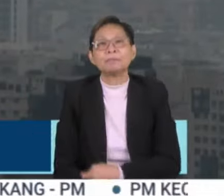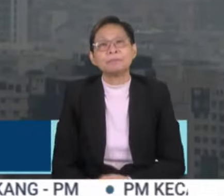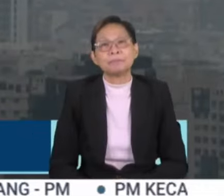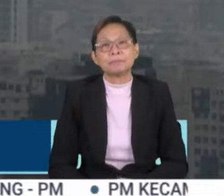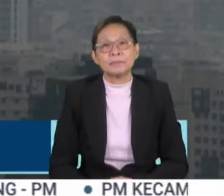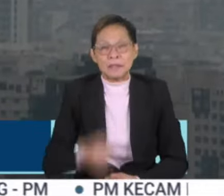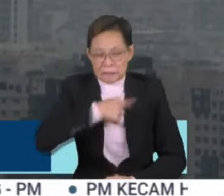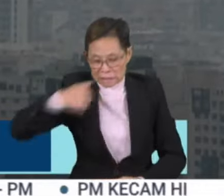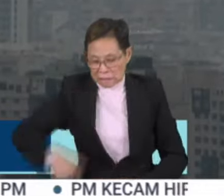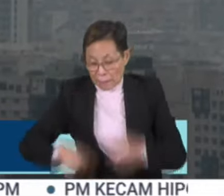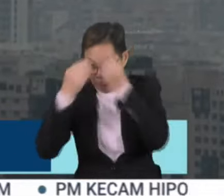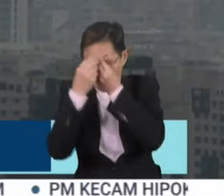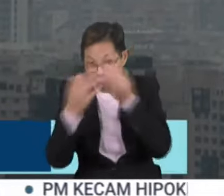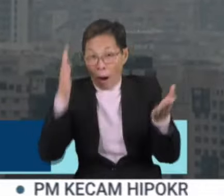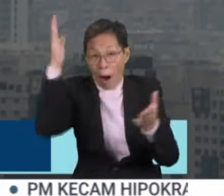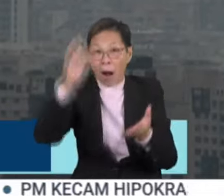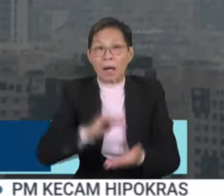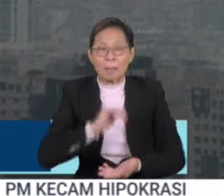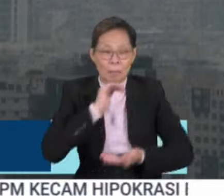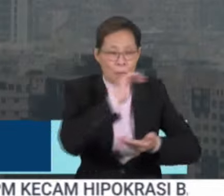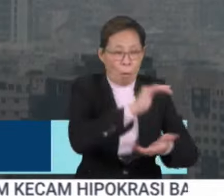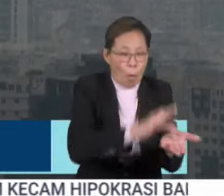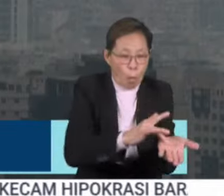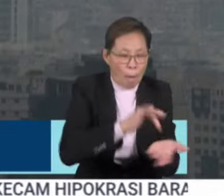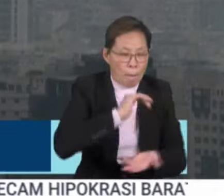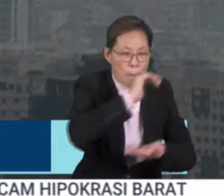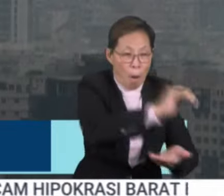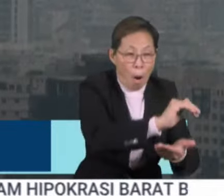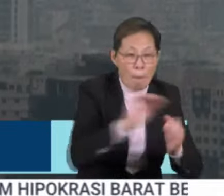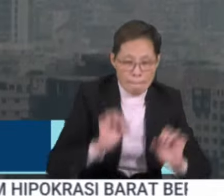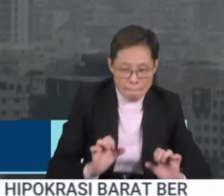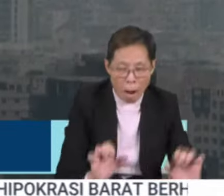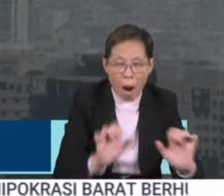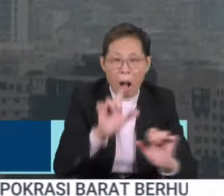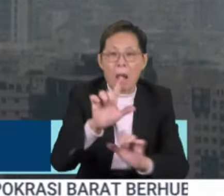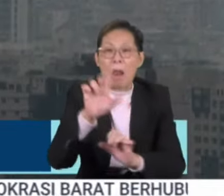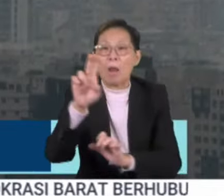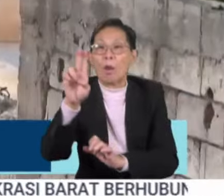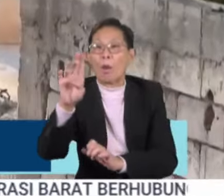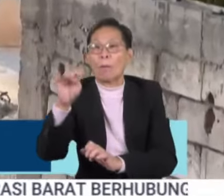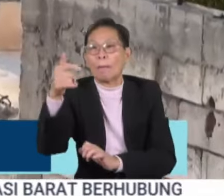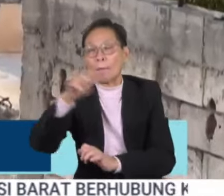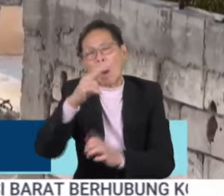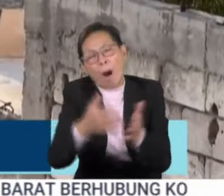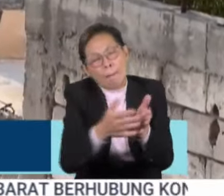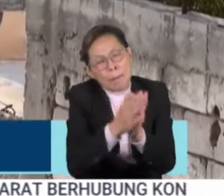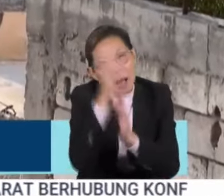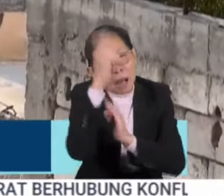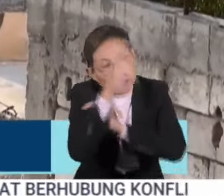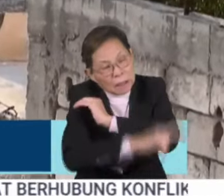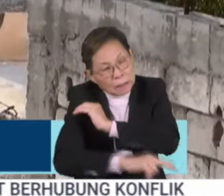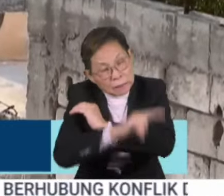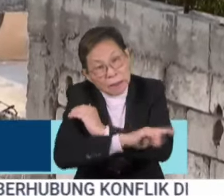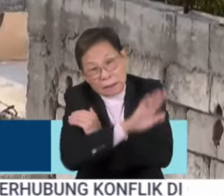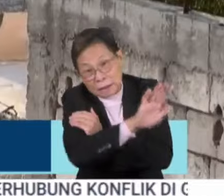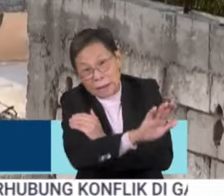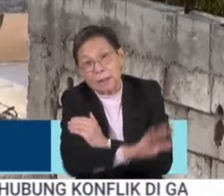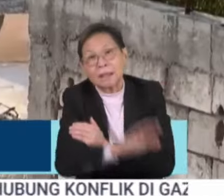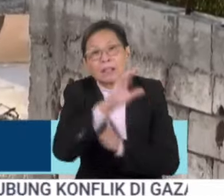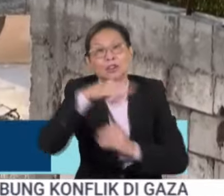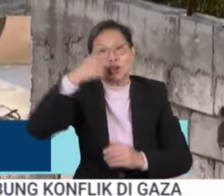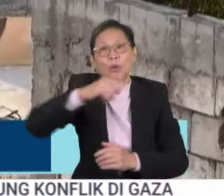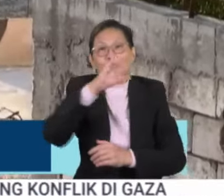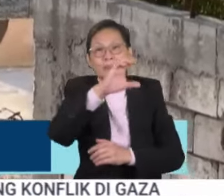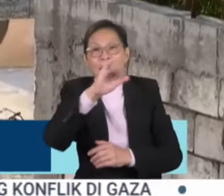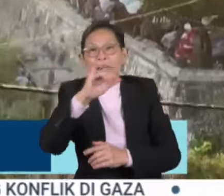Sementara itu, China memaklumkan akan menyalurkan bekalan perubatan kecemasan kepada Lubnan atas permintaan kerajaannya. Jurucakap